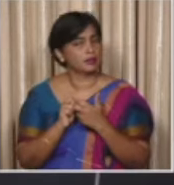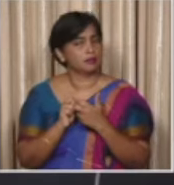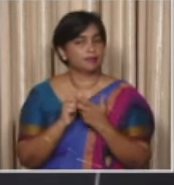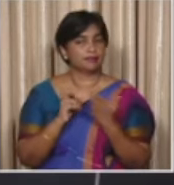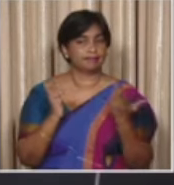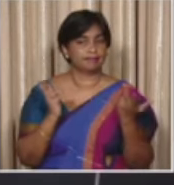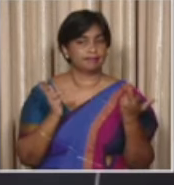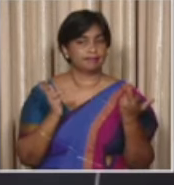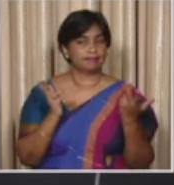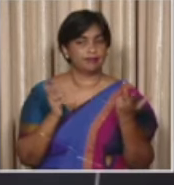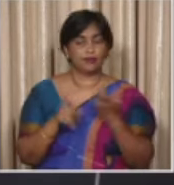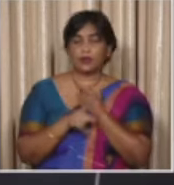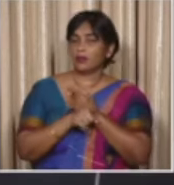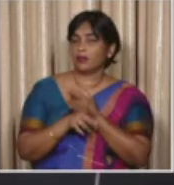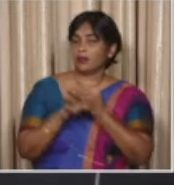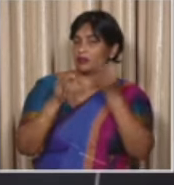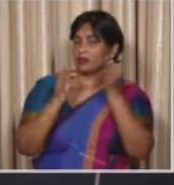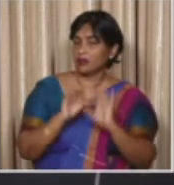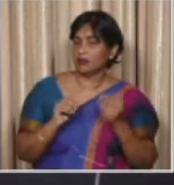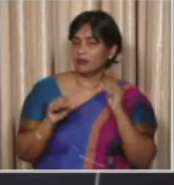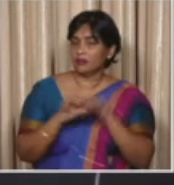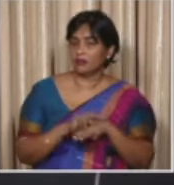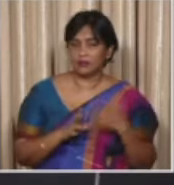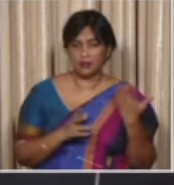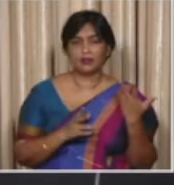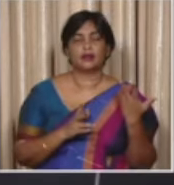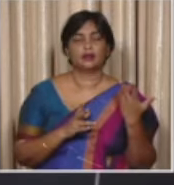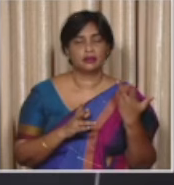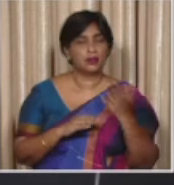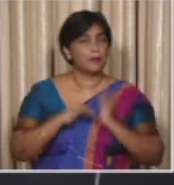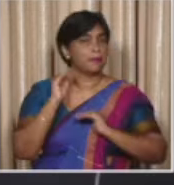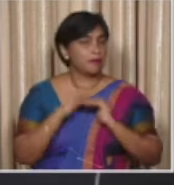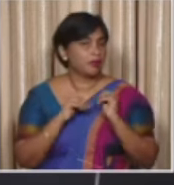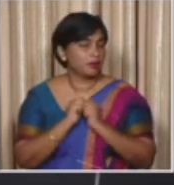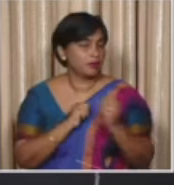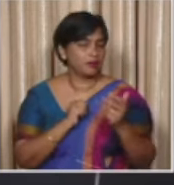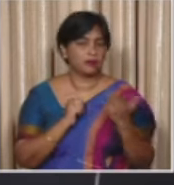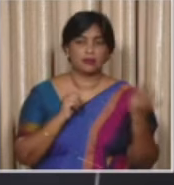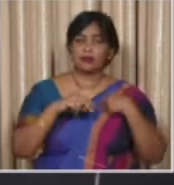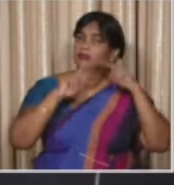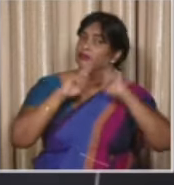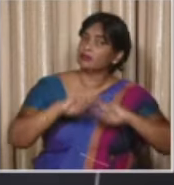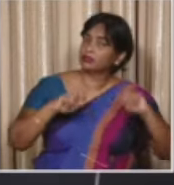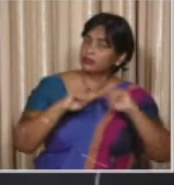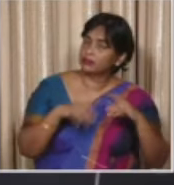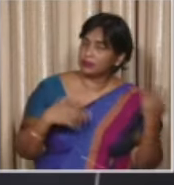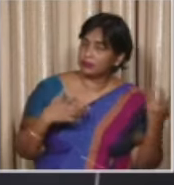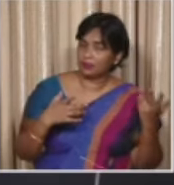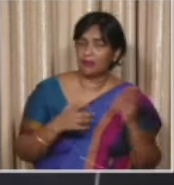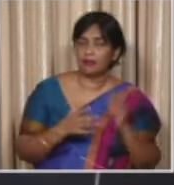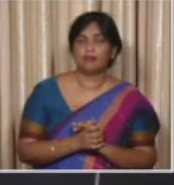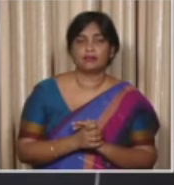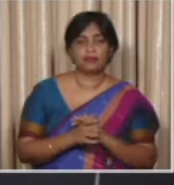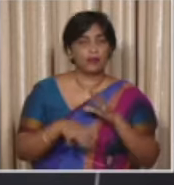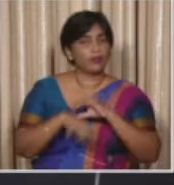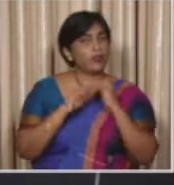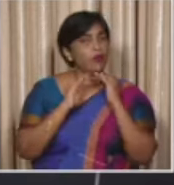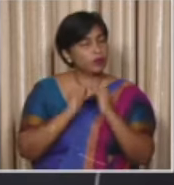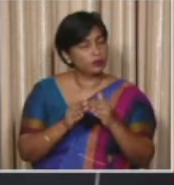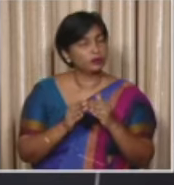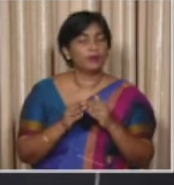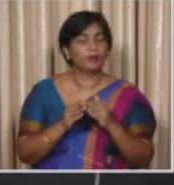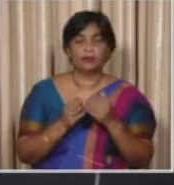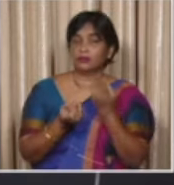හරියට ලෙක්චර්ස් වලට යන්න බෑ. ටෙක් ප්‍රැක්ටිකල්ස් කරන්න බෑ. රිසර්ච් කරන්න බෑ. ඊළඟට රෝහල් වලින් එවපු